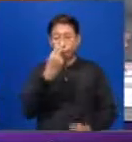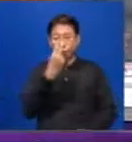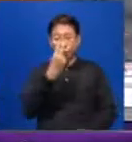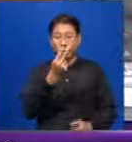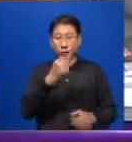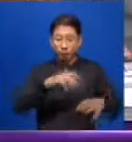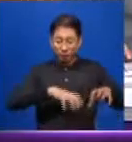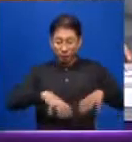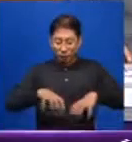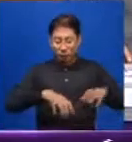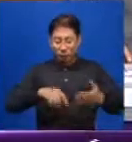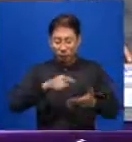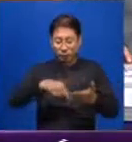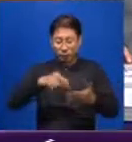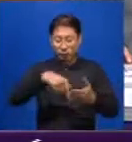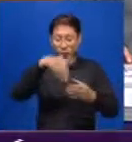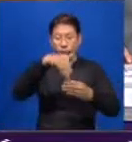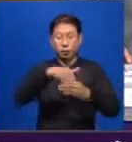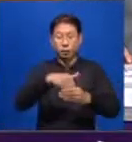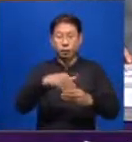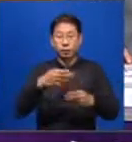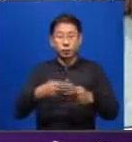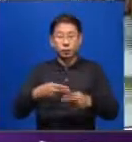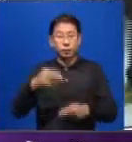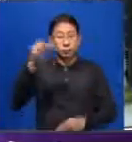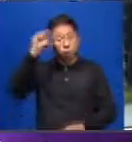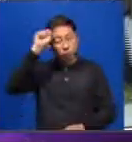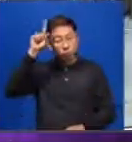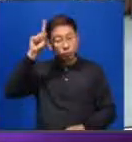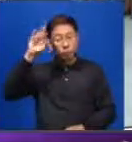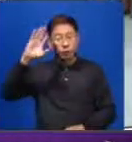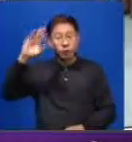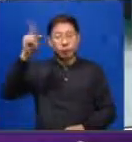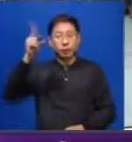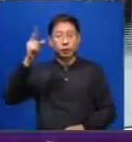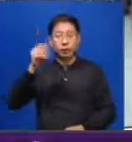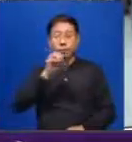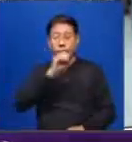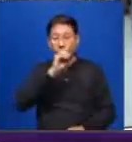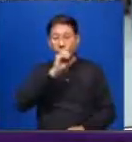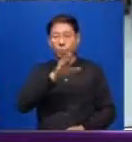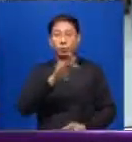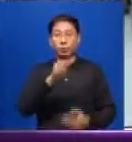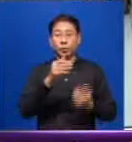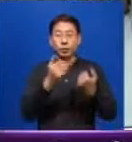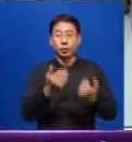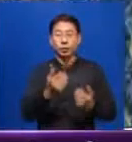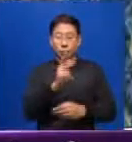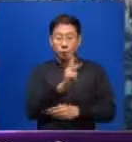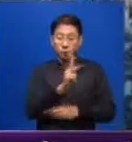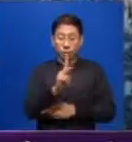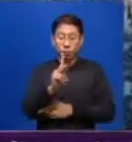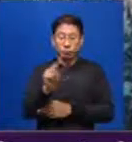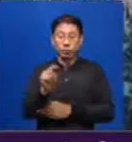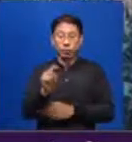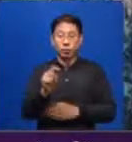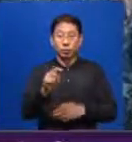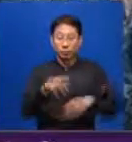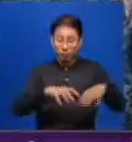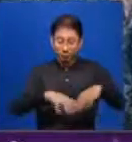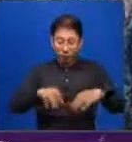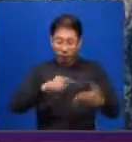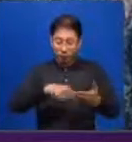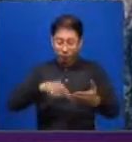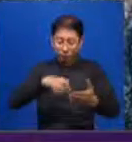การจัดการเลือกตั้งกันก่อนซึ่งนายสุภชัยสมเจริญประธานกรรมการการเลือกตั้งก็ยืนยันนะคะว่ากกต.นั้นจะดำเนินการ